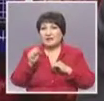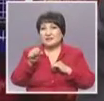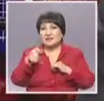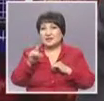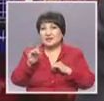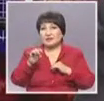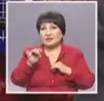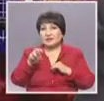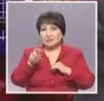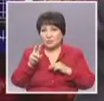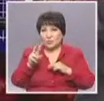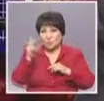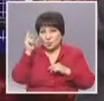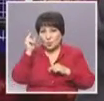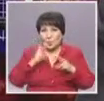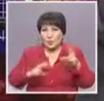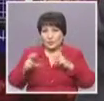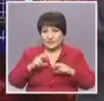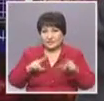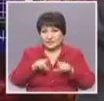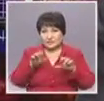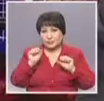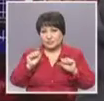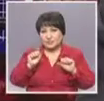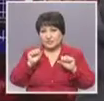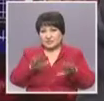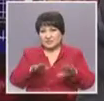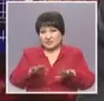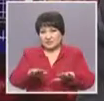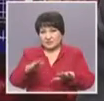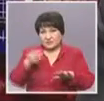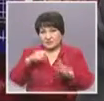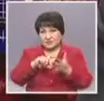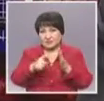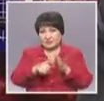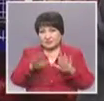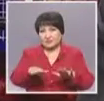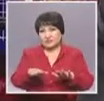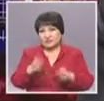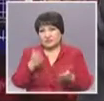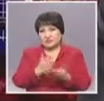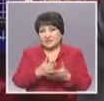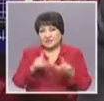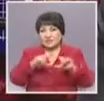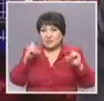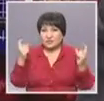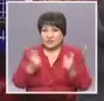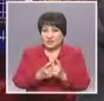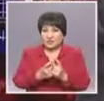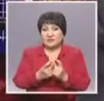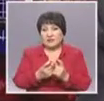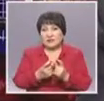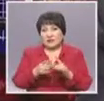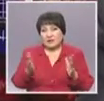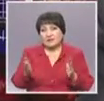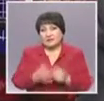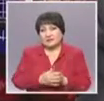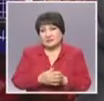спорт кешендерінде, олардың барлығы жаңағы қолжетімді спорт кешендері болып стадиондарында